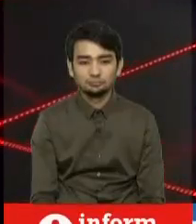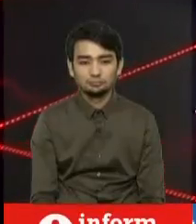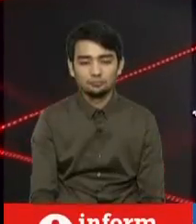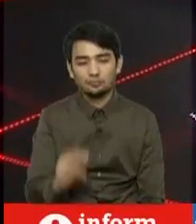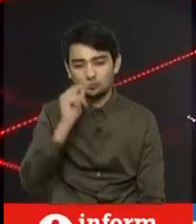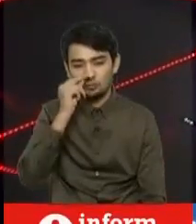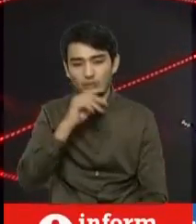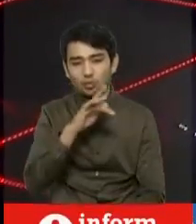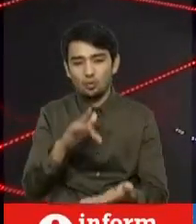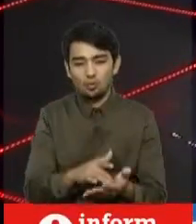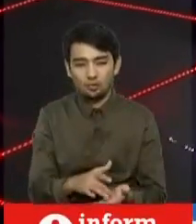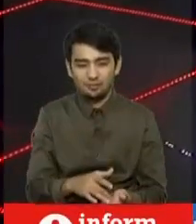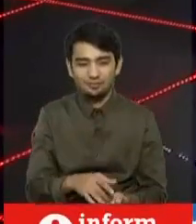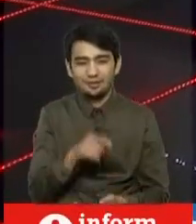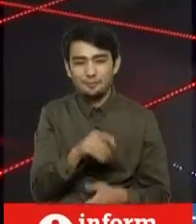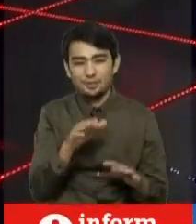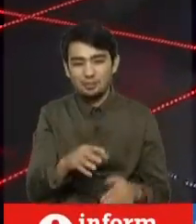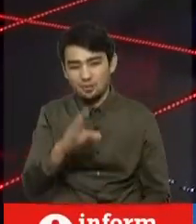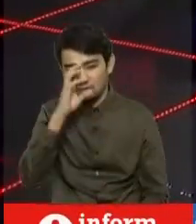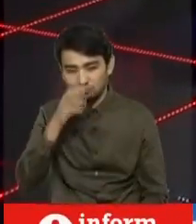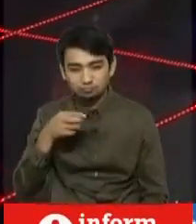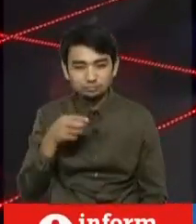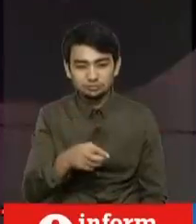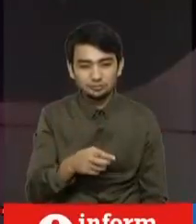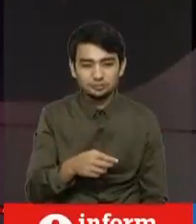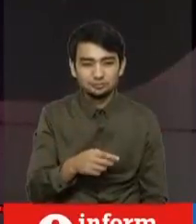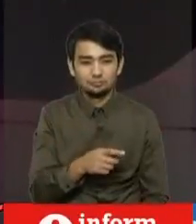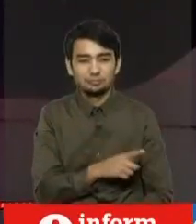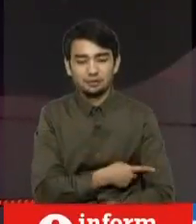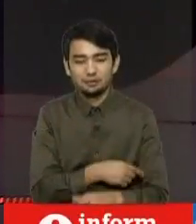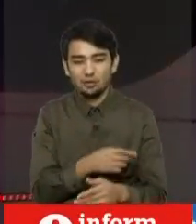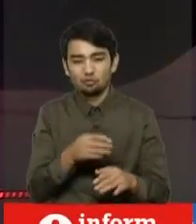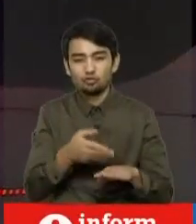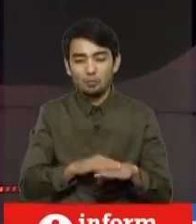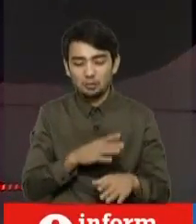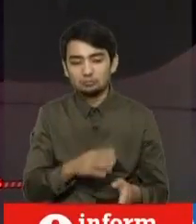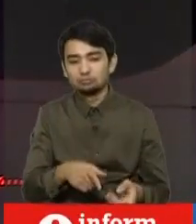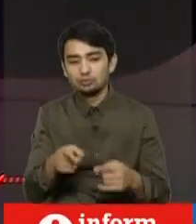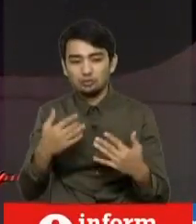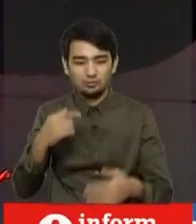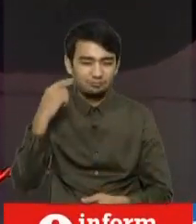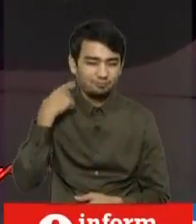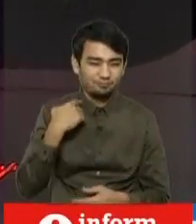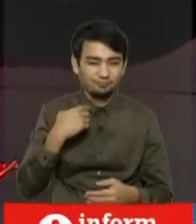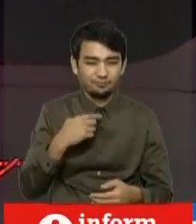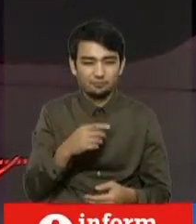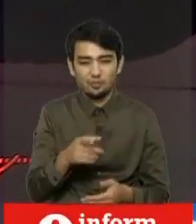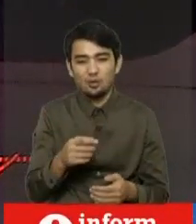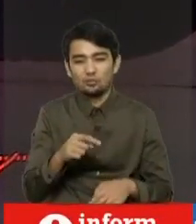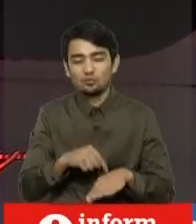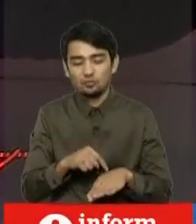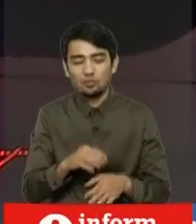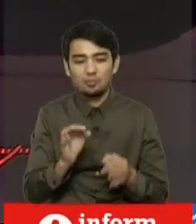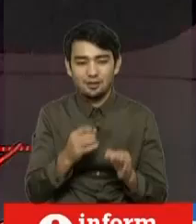Şimkent qalasının qağ ortasında pışaqtalğan jigit jansaqtaw bölümünen palataga awıstırıldı. Moyını jaralanğan nawqasının jağdayı ortaşa deydi aq